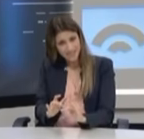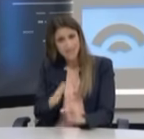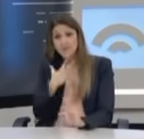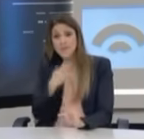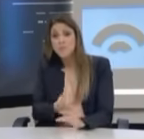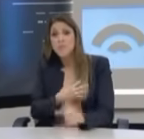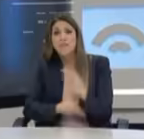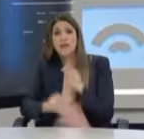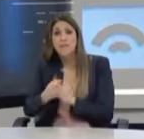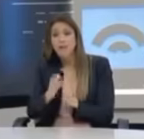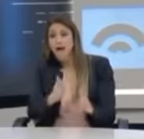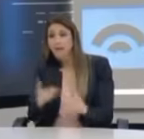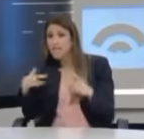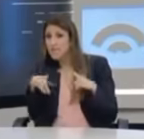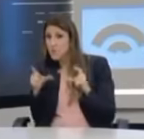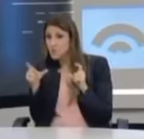Καμένος.